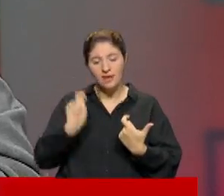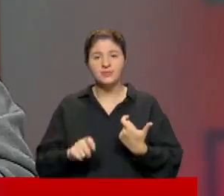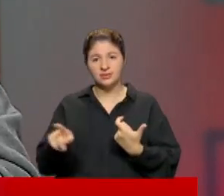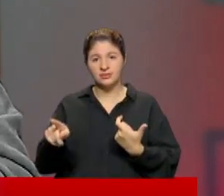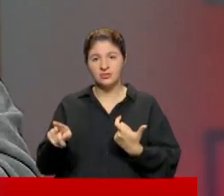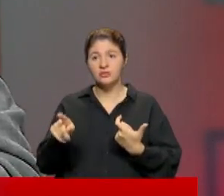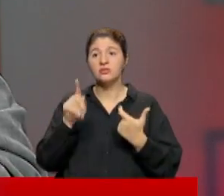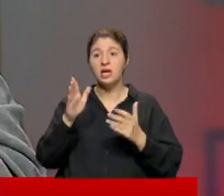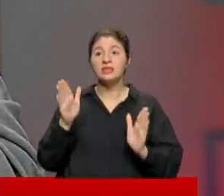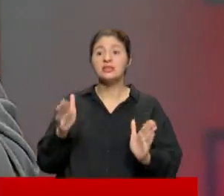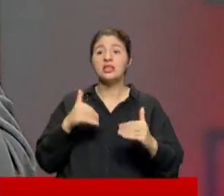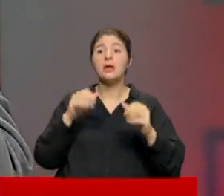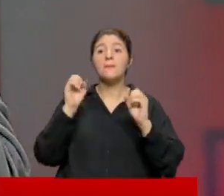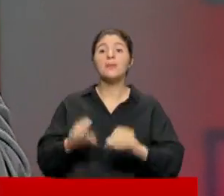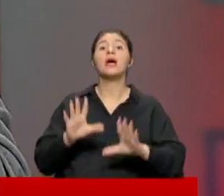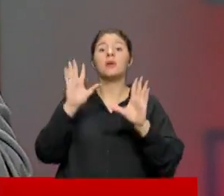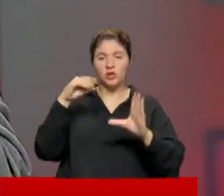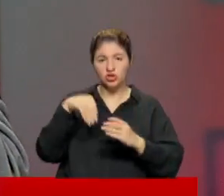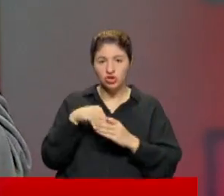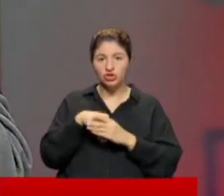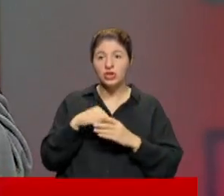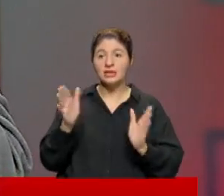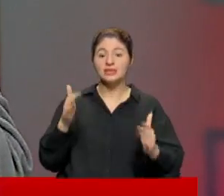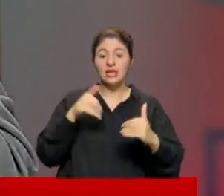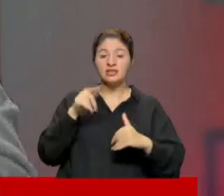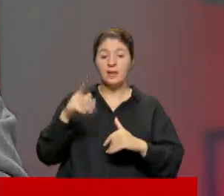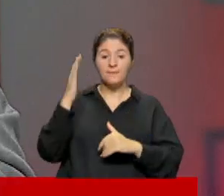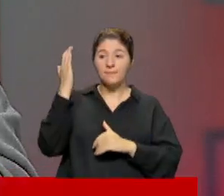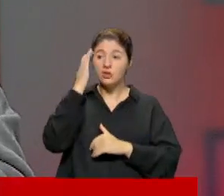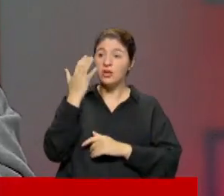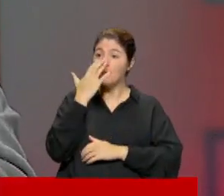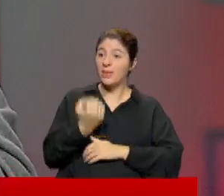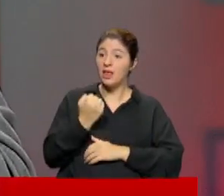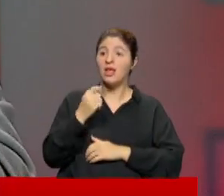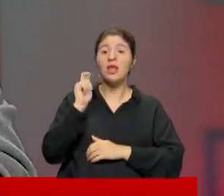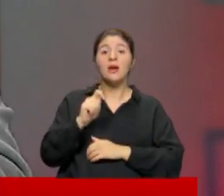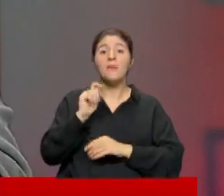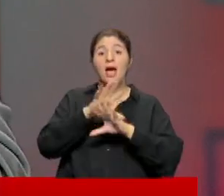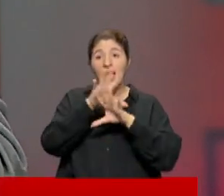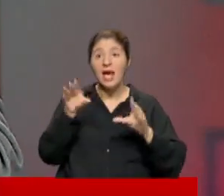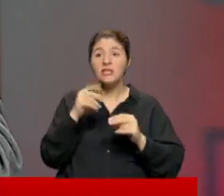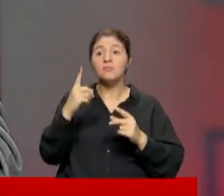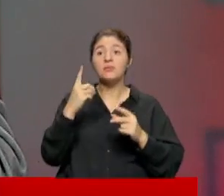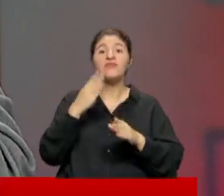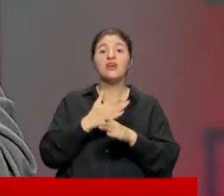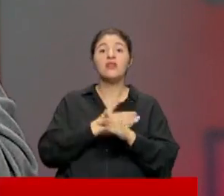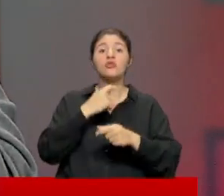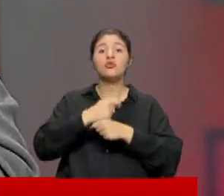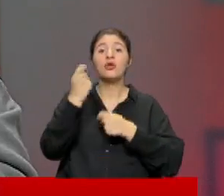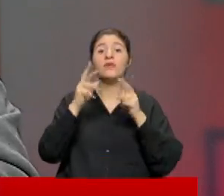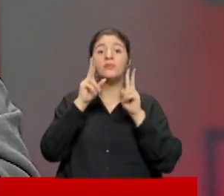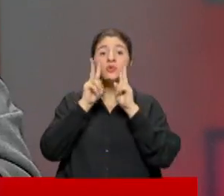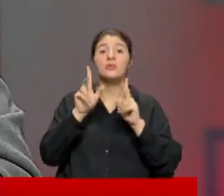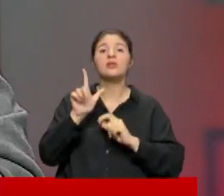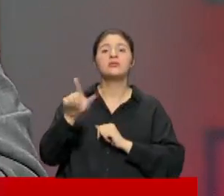alsın sandıkları terk etmemek üzere sandıkların başında beklemeyi Herkes bir vatan görevi olarak